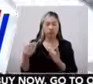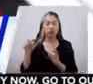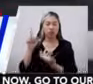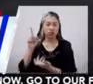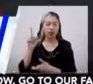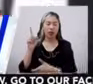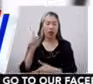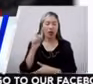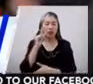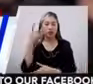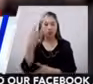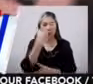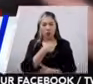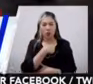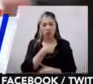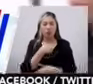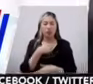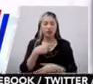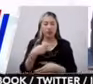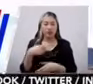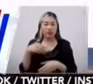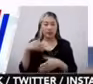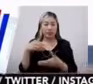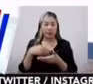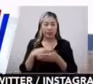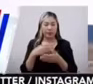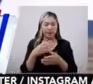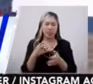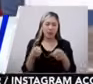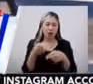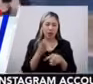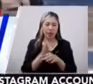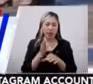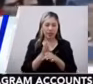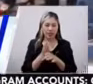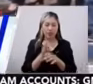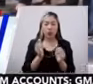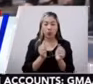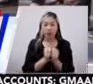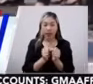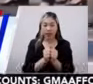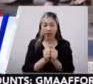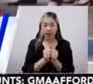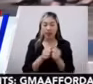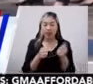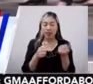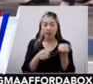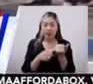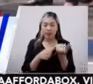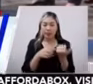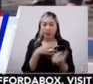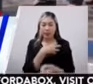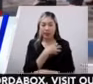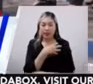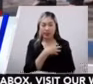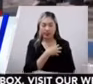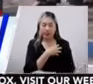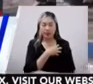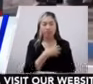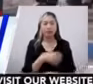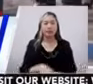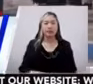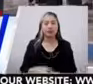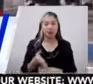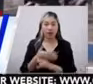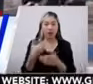isang coaster at pinalilibutan ng mga security escorts mula sa PNP. Bago nito, dumating ang mga abogado ni Guo at nakapag-usap pa